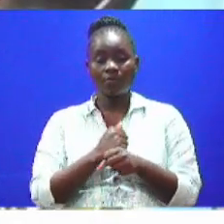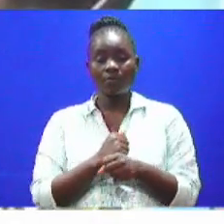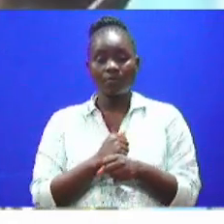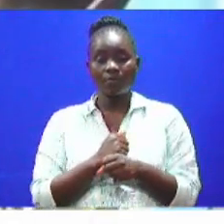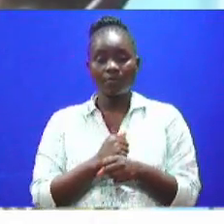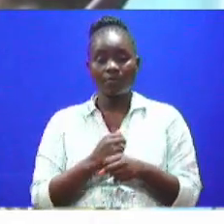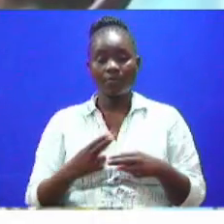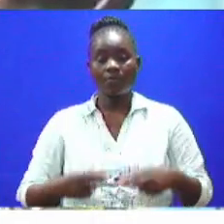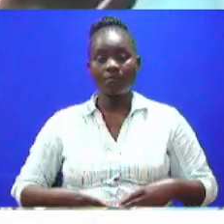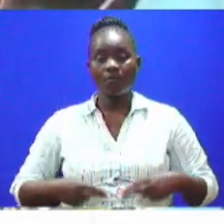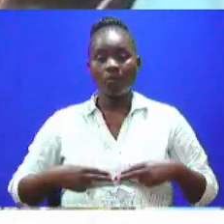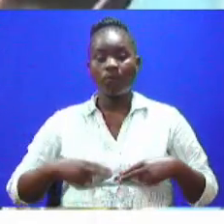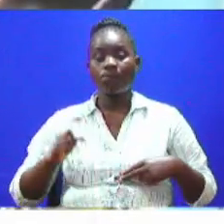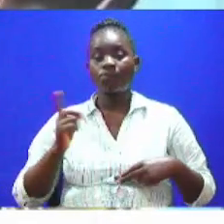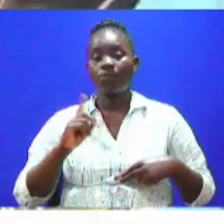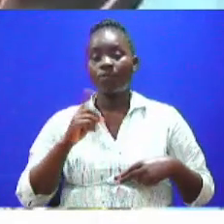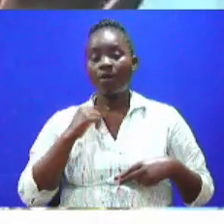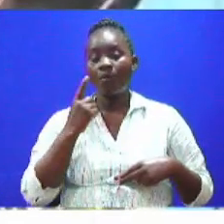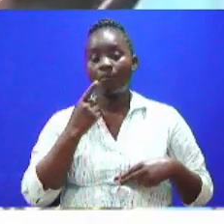Health hawa.